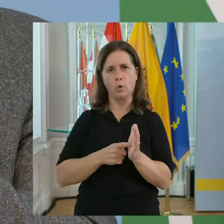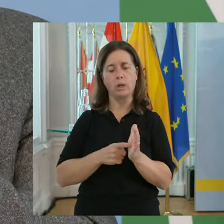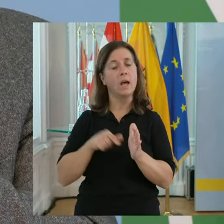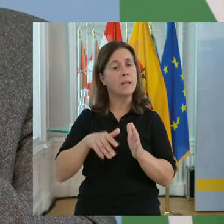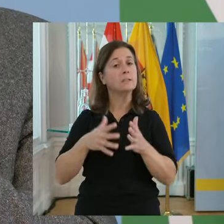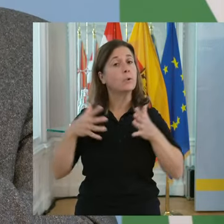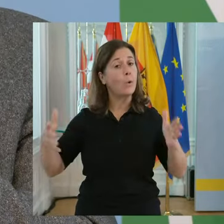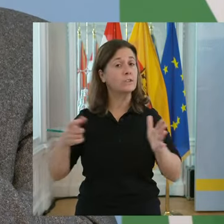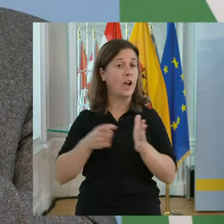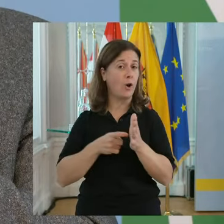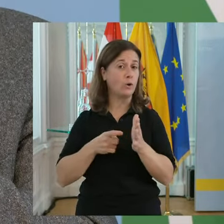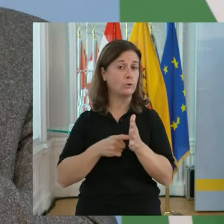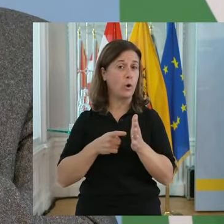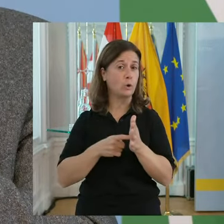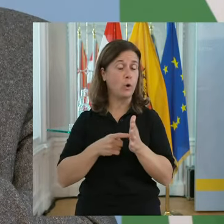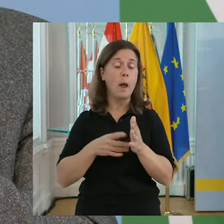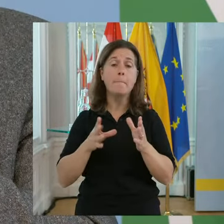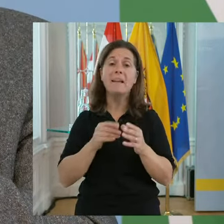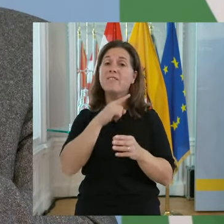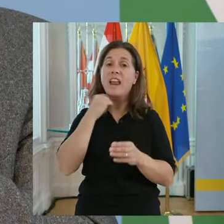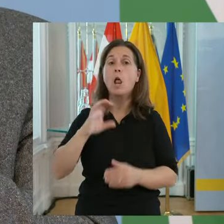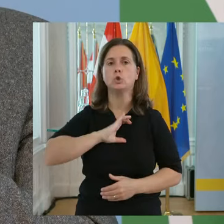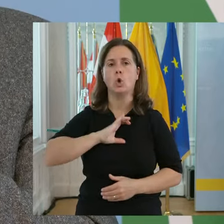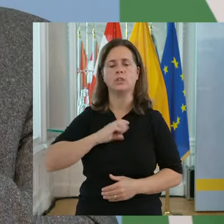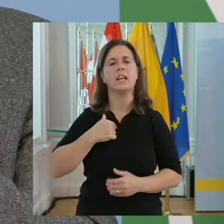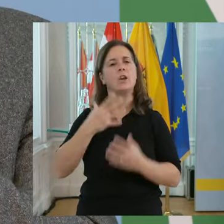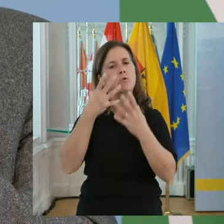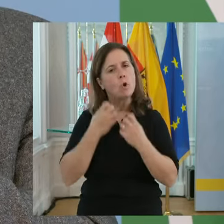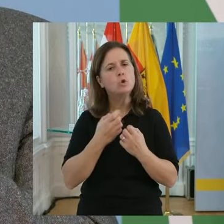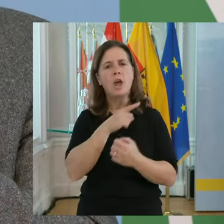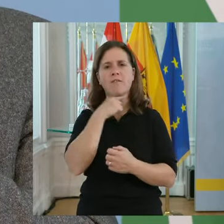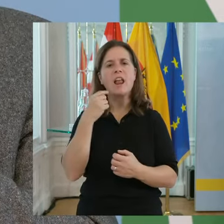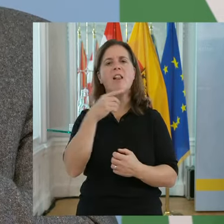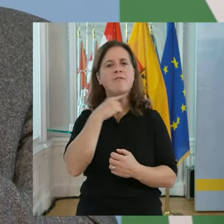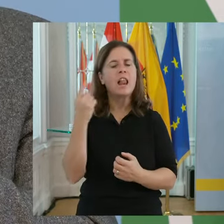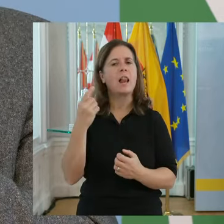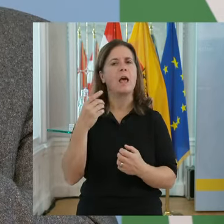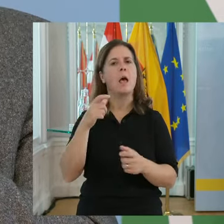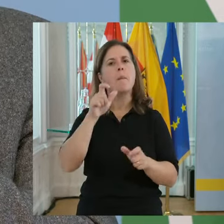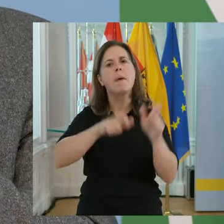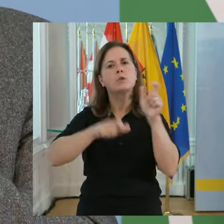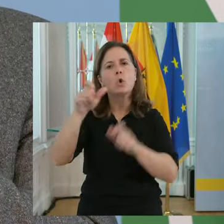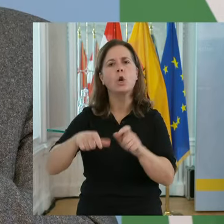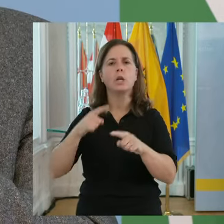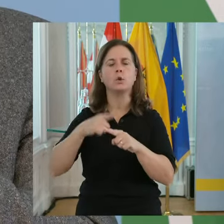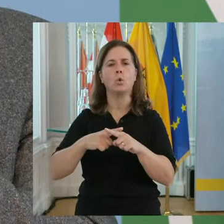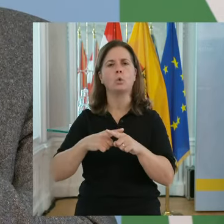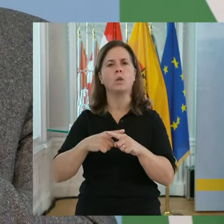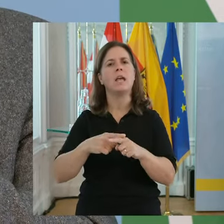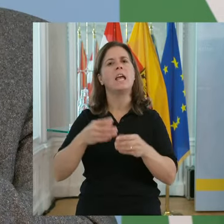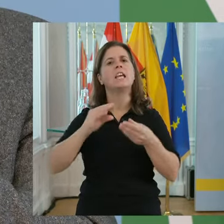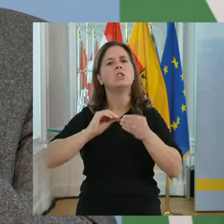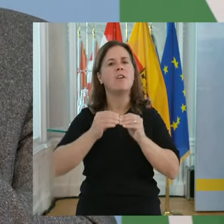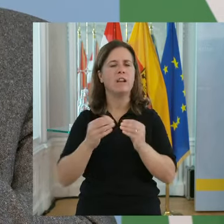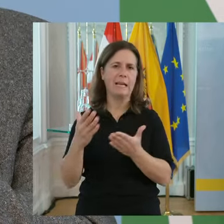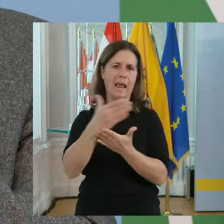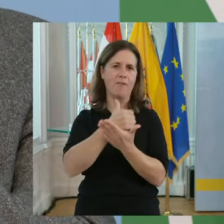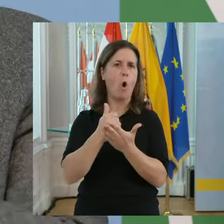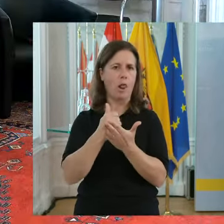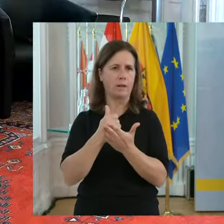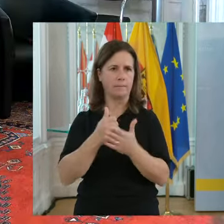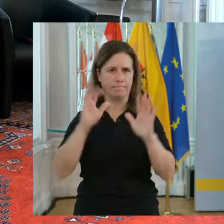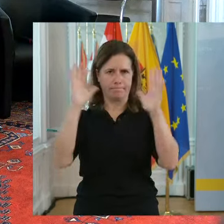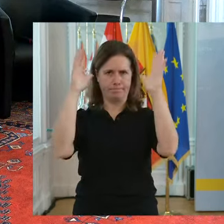große Herausforderung mit einer unglaublichen Chance. Und dazu wünsche ich Ihnen viel, viel persönlichen und geschäftlichen Erfolg.